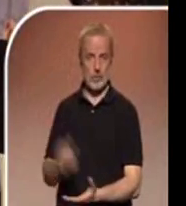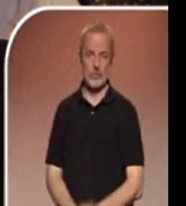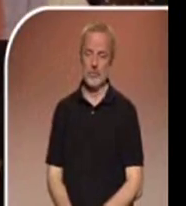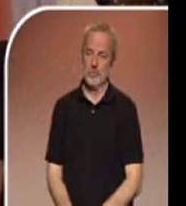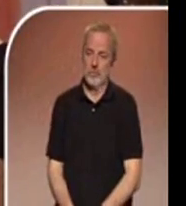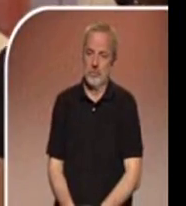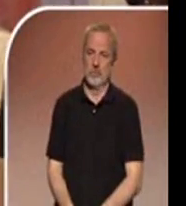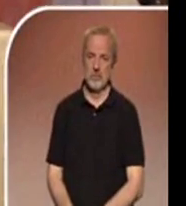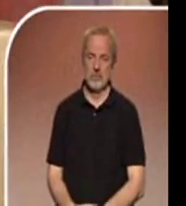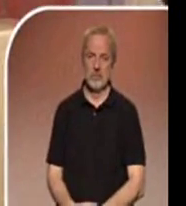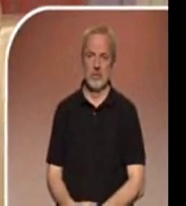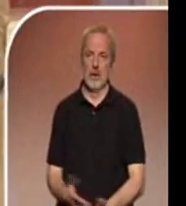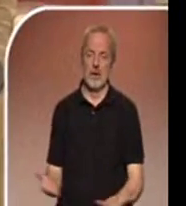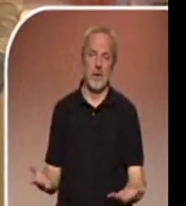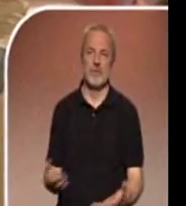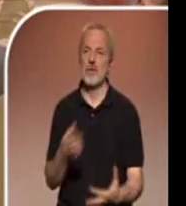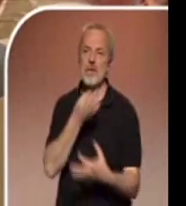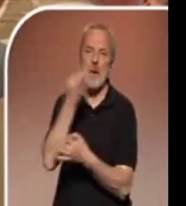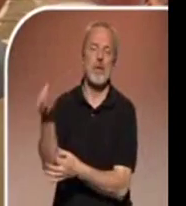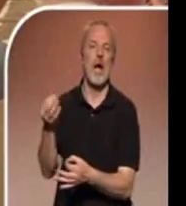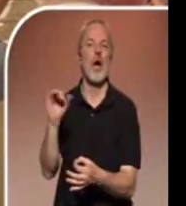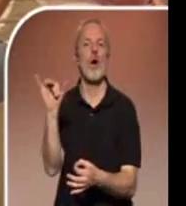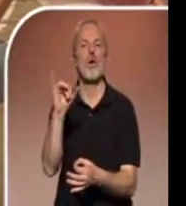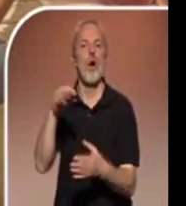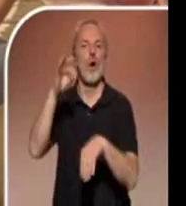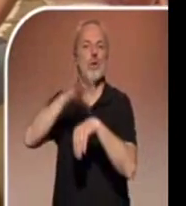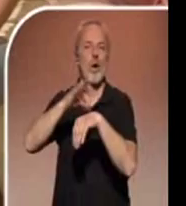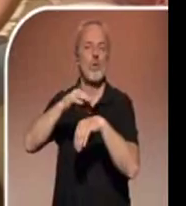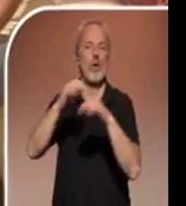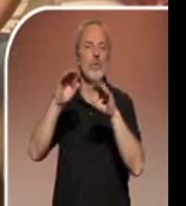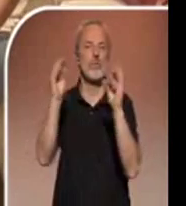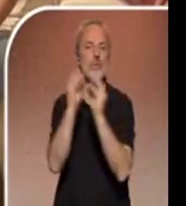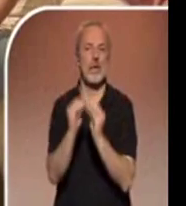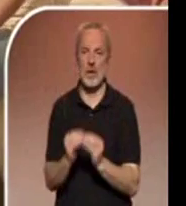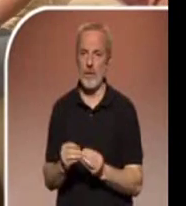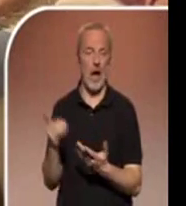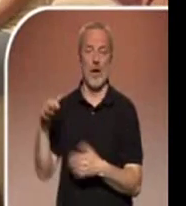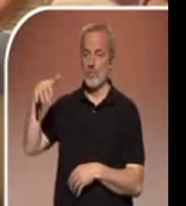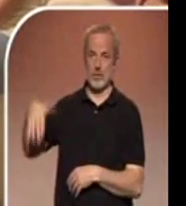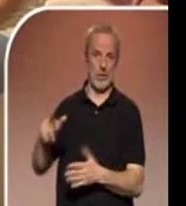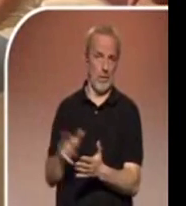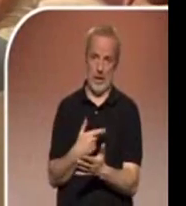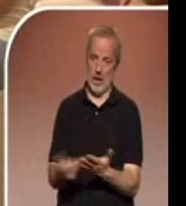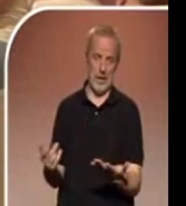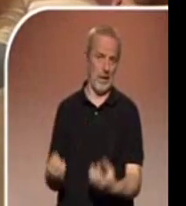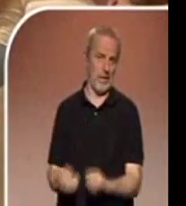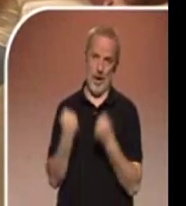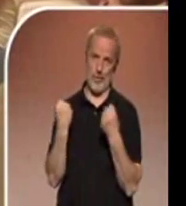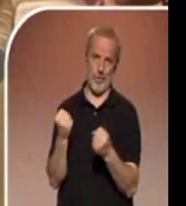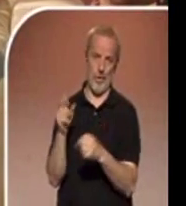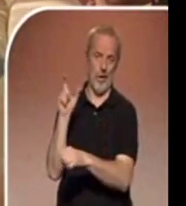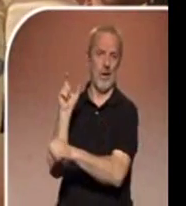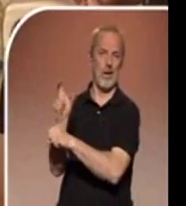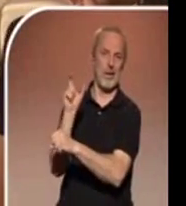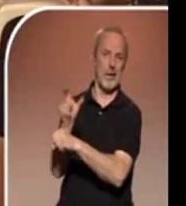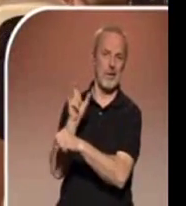musel odpovědět, takže potřeba se zeptat ten, kdo to píše, a protože tady není, tak těžko vést tu polemiku. Ty